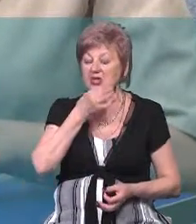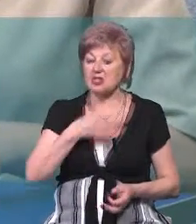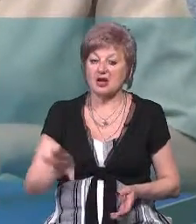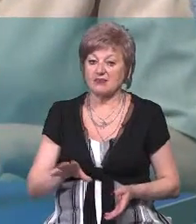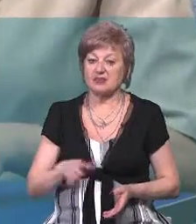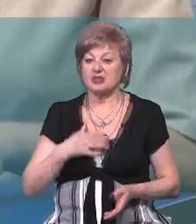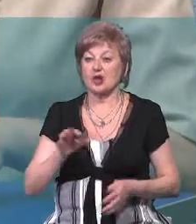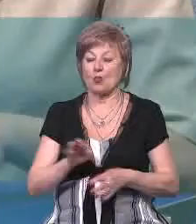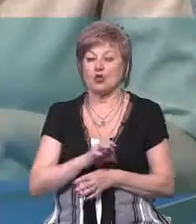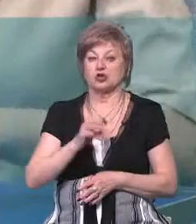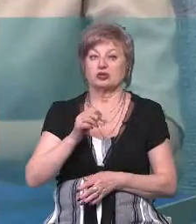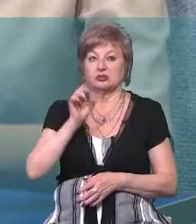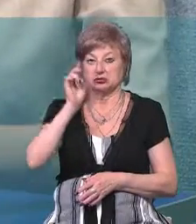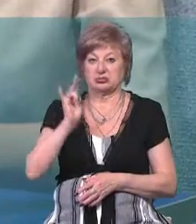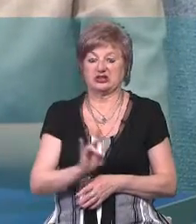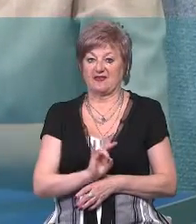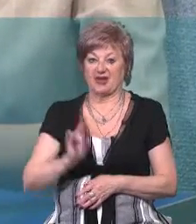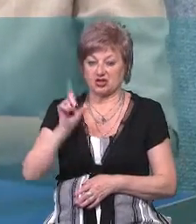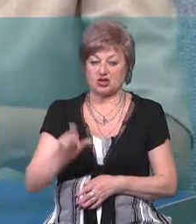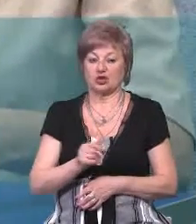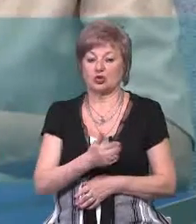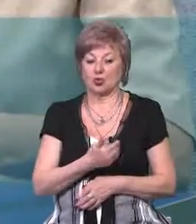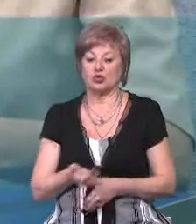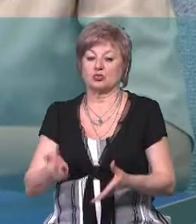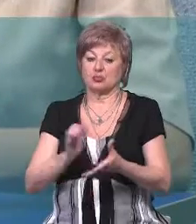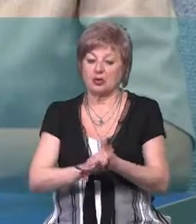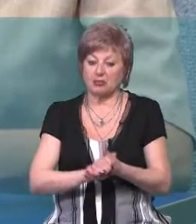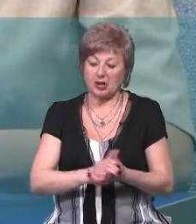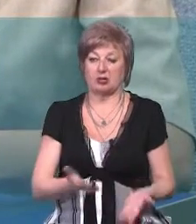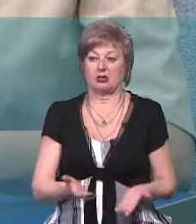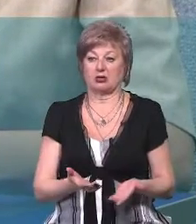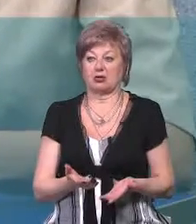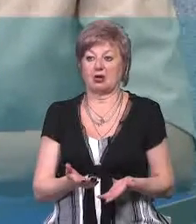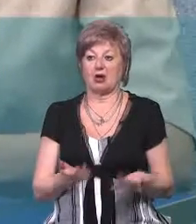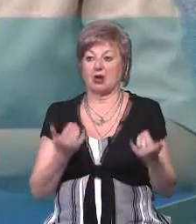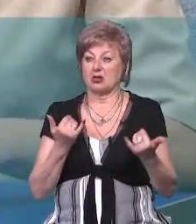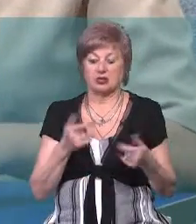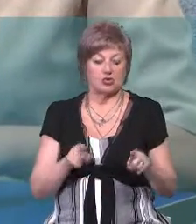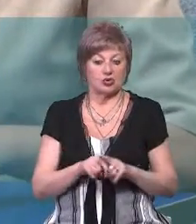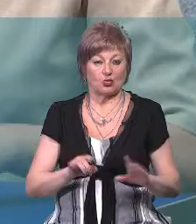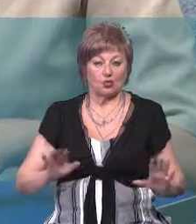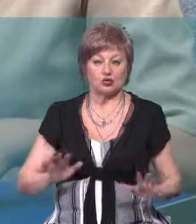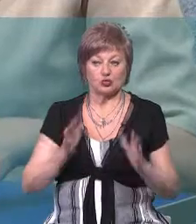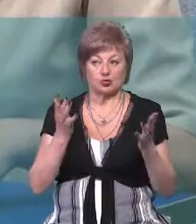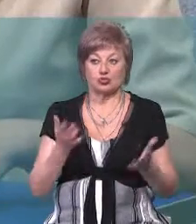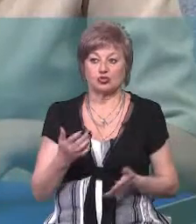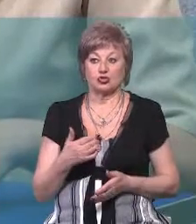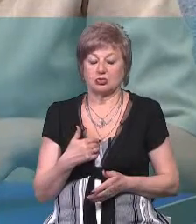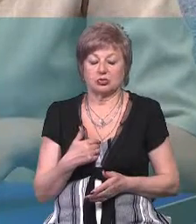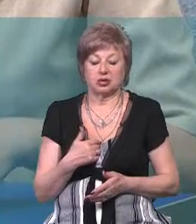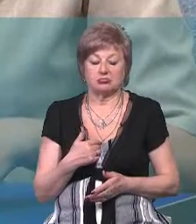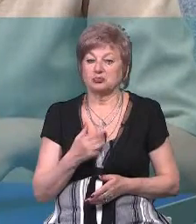У мене чоловік священник, і він хотів, щоб примирення було, попросити. А зараз таке відбувається. Я взагалі